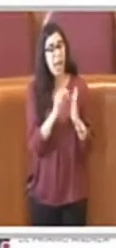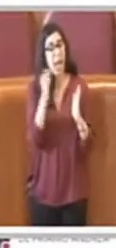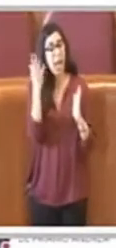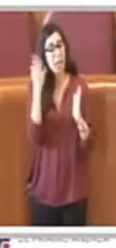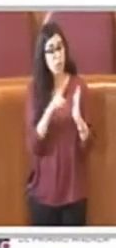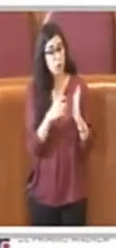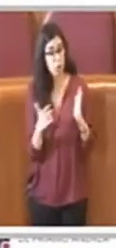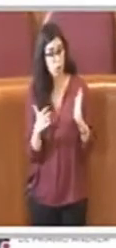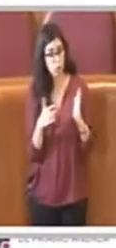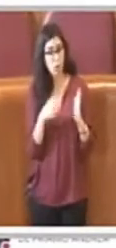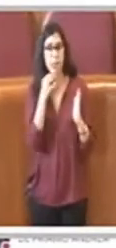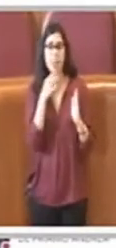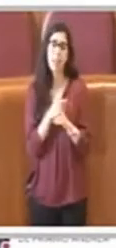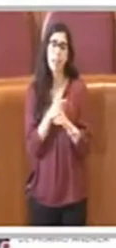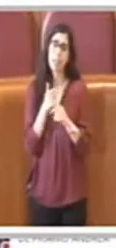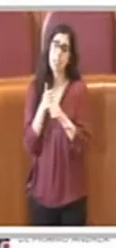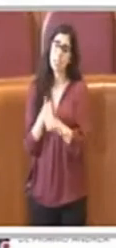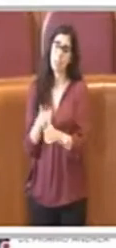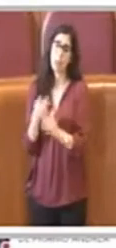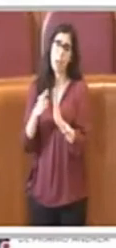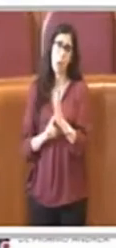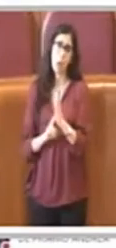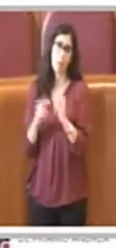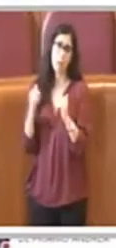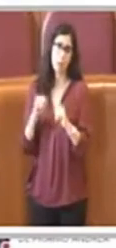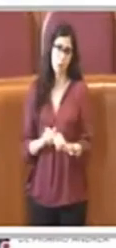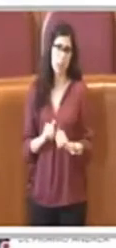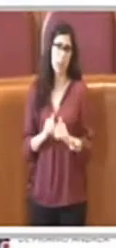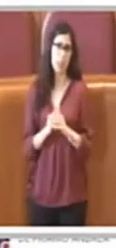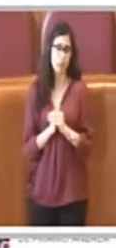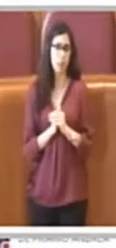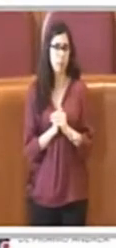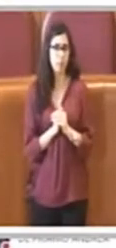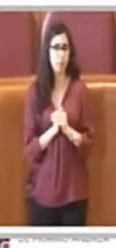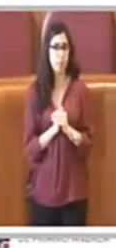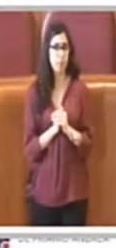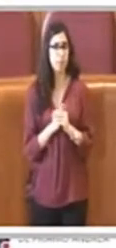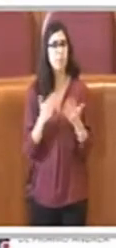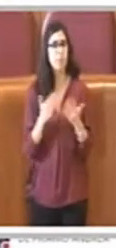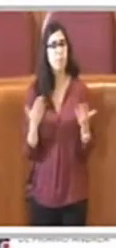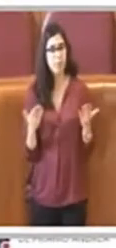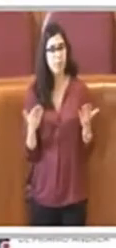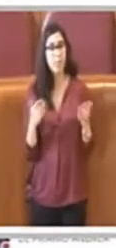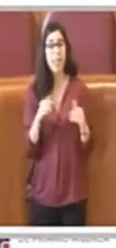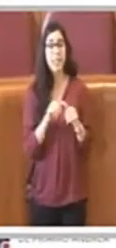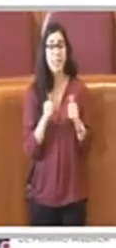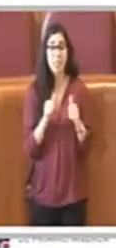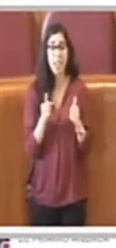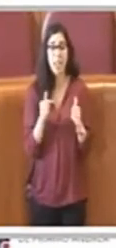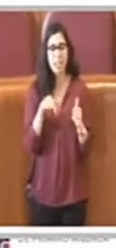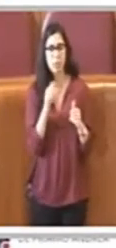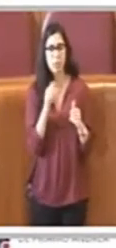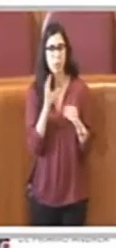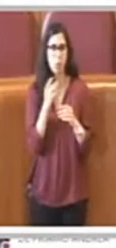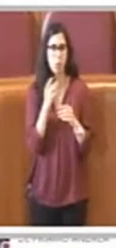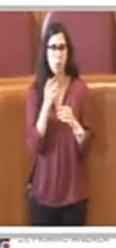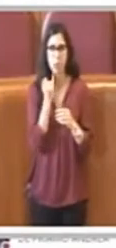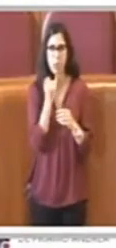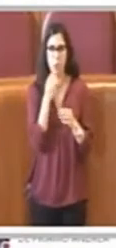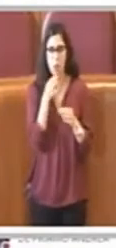cittadino. Quindi ecco, una cosa che diciamo, le differenze, ecco, andrò a descrivere alcune